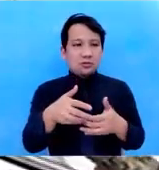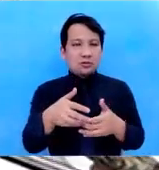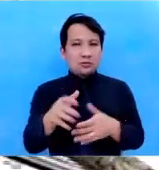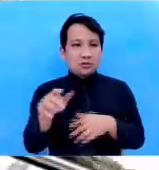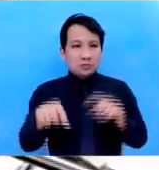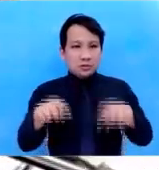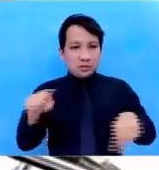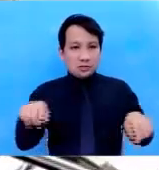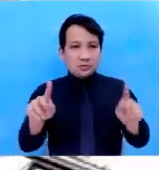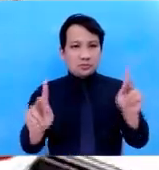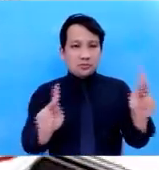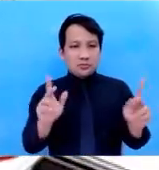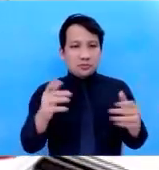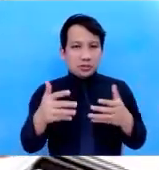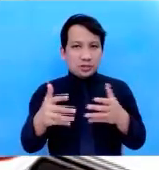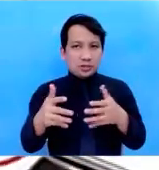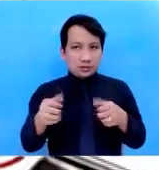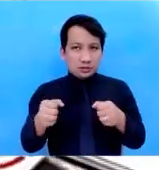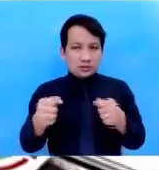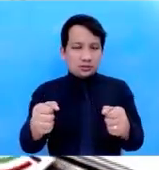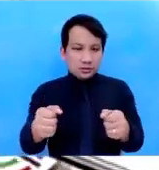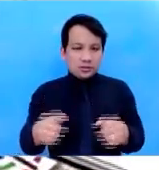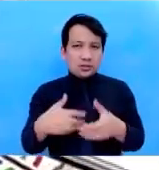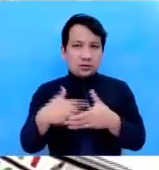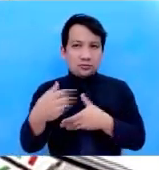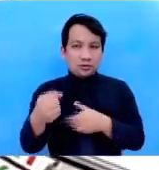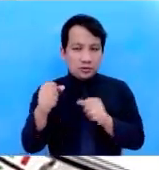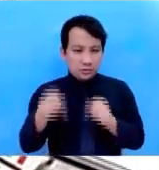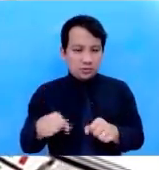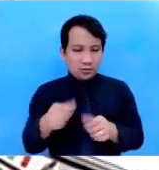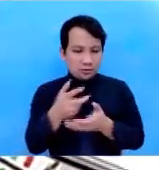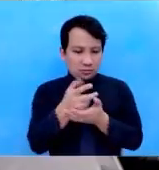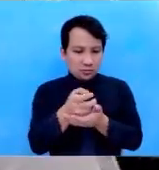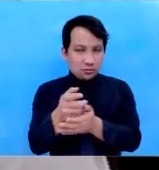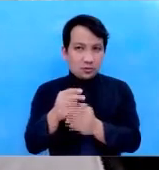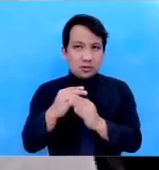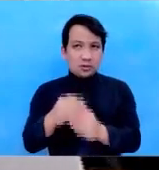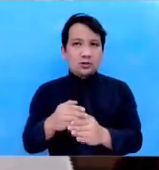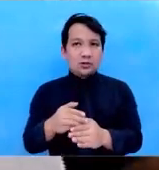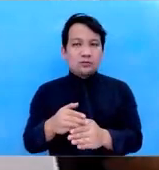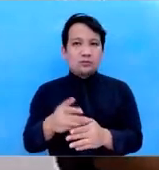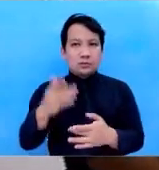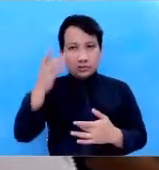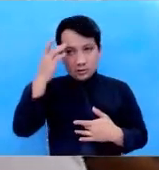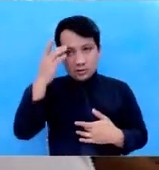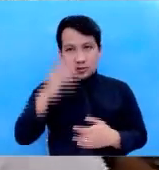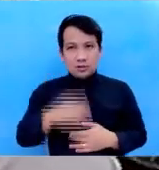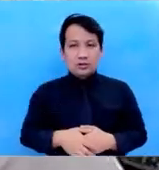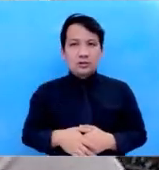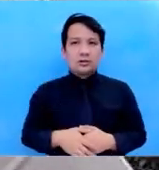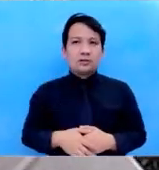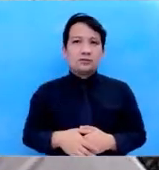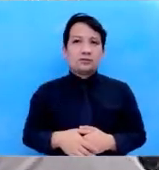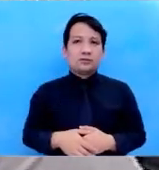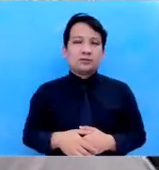ibang tao sa kalye. So kailangan proteksyonan natin sila para hindi sila magkasakit. Nagpasa-pasa by word of mouth